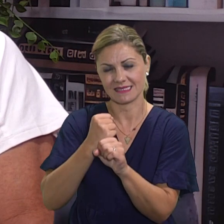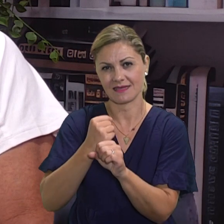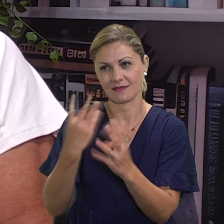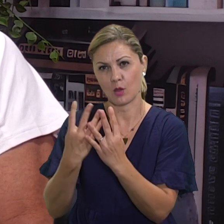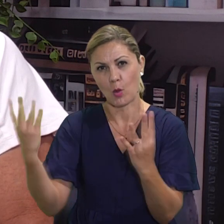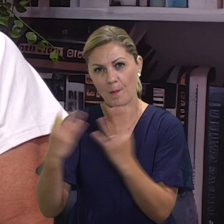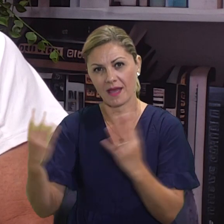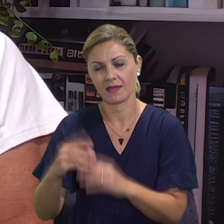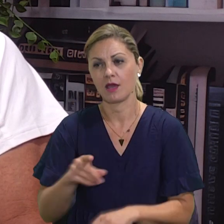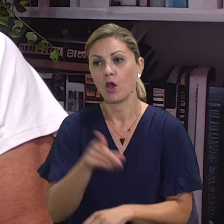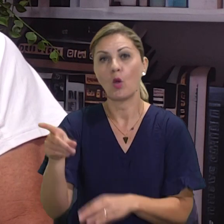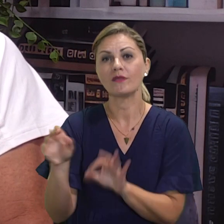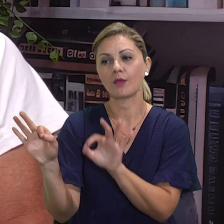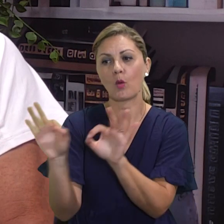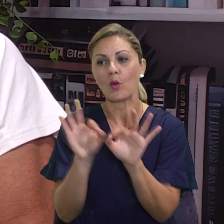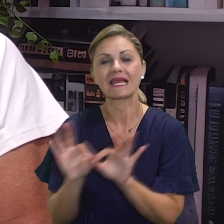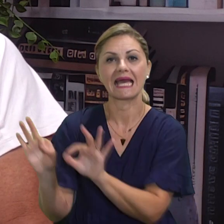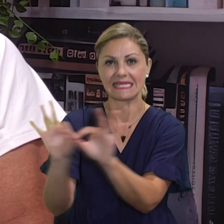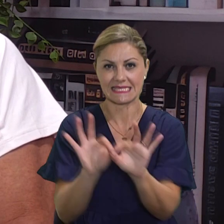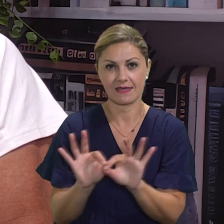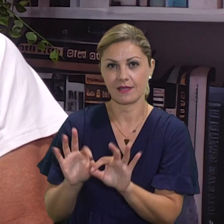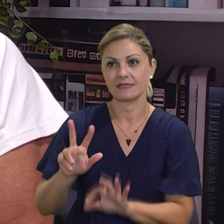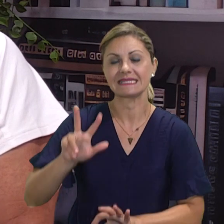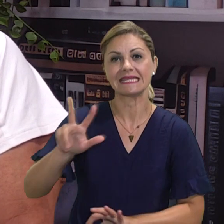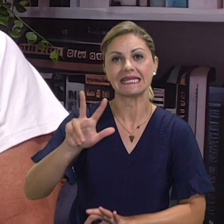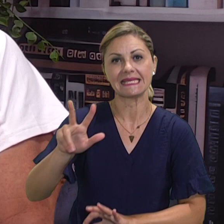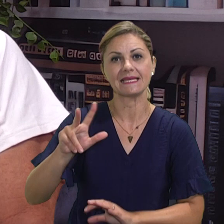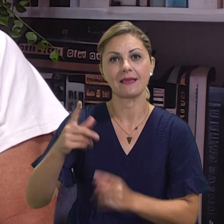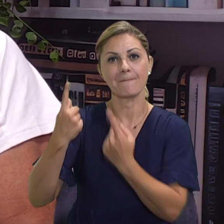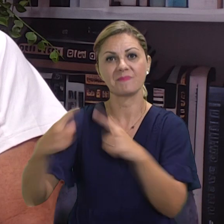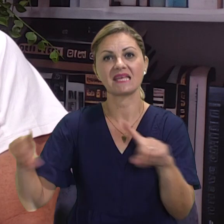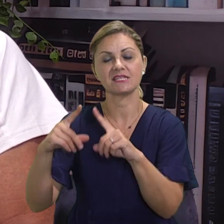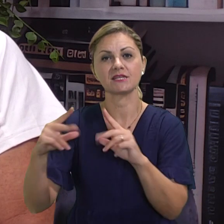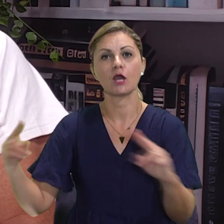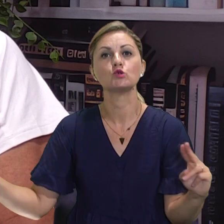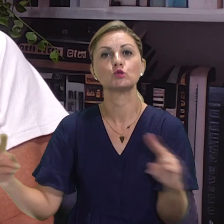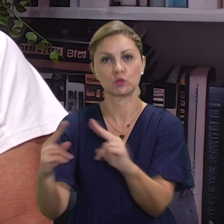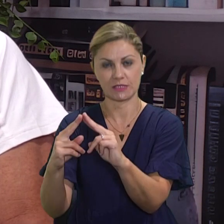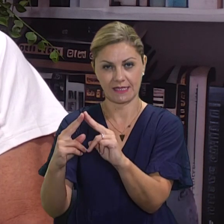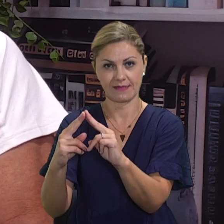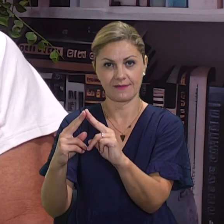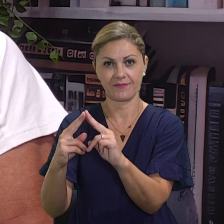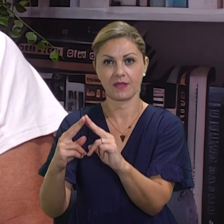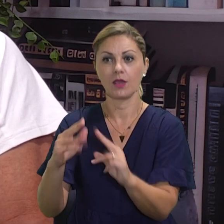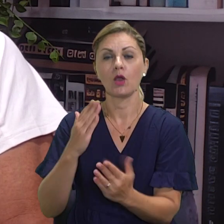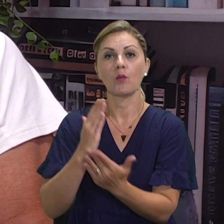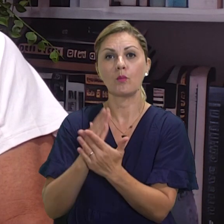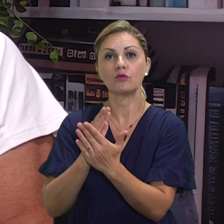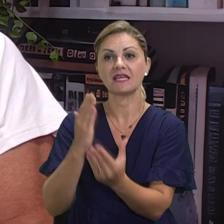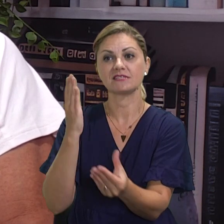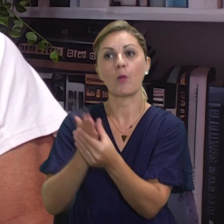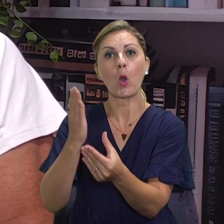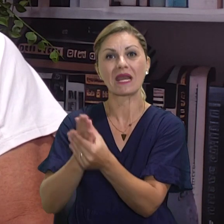i onda oni organiziraju tri pjesnička susreta priliko kojeg svaki izađe